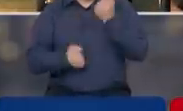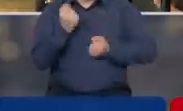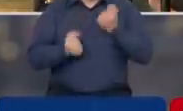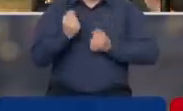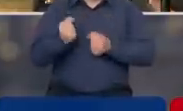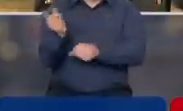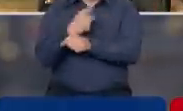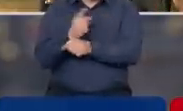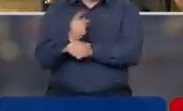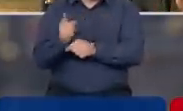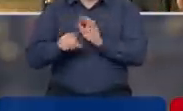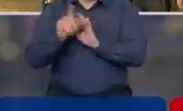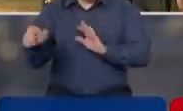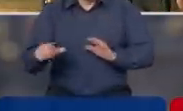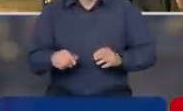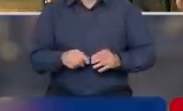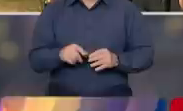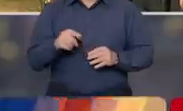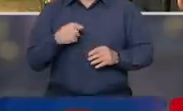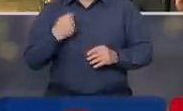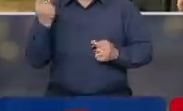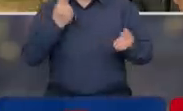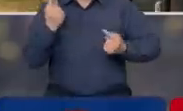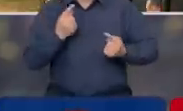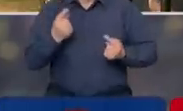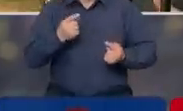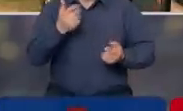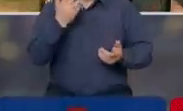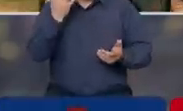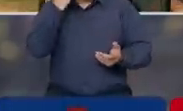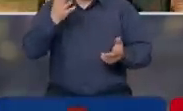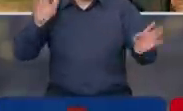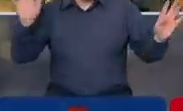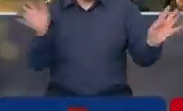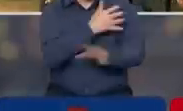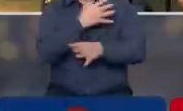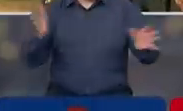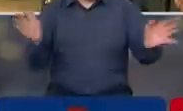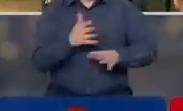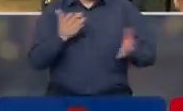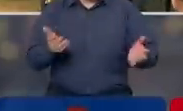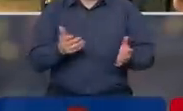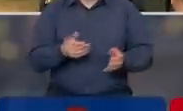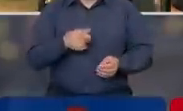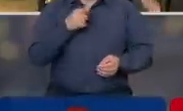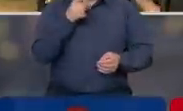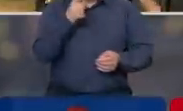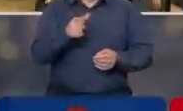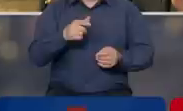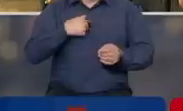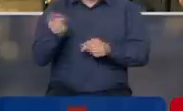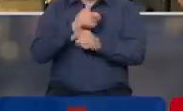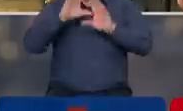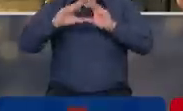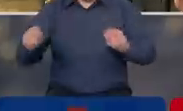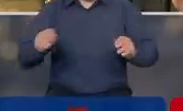w szczególności mam tutaj na myśli wiatry które mogą być powodem wzniecenia już wygłoszonych